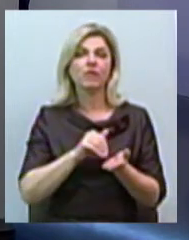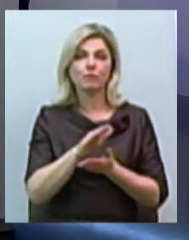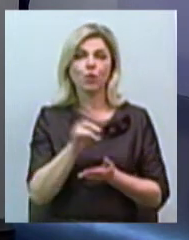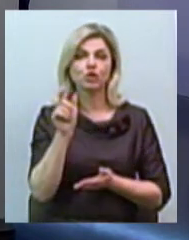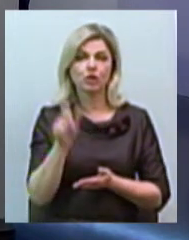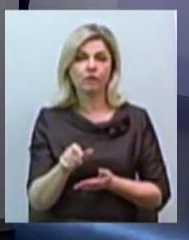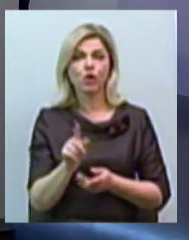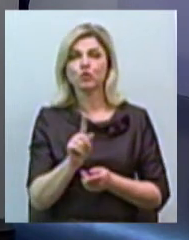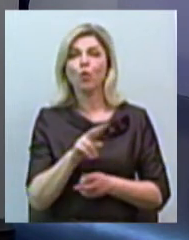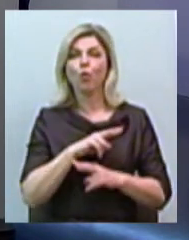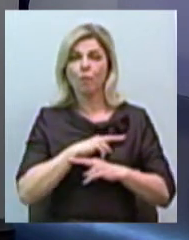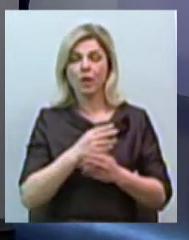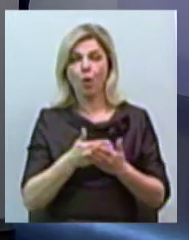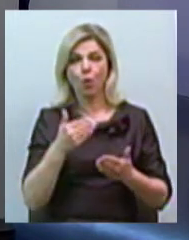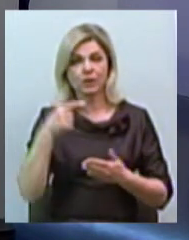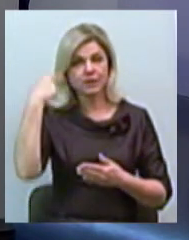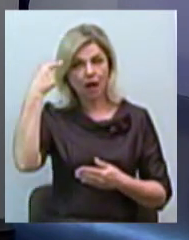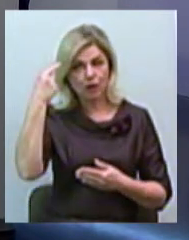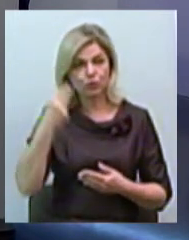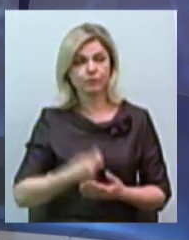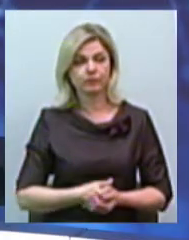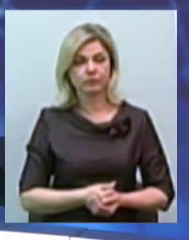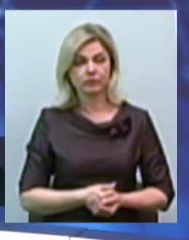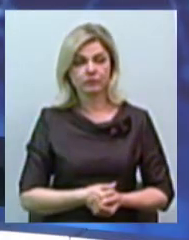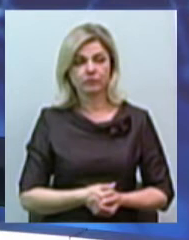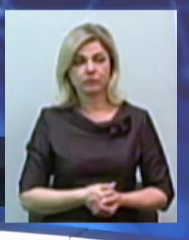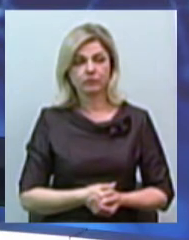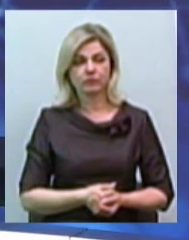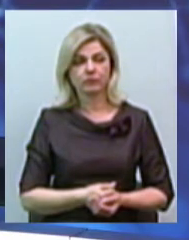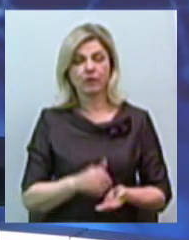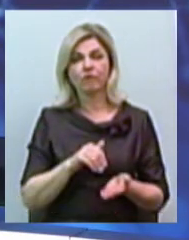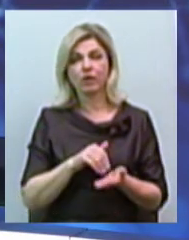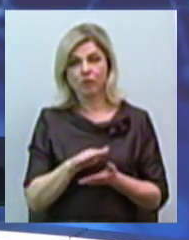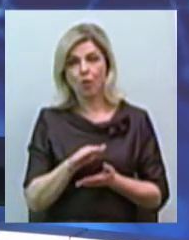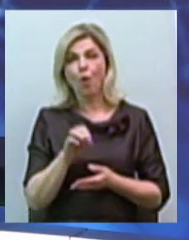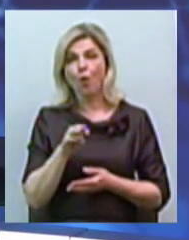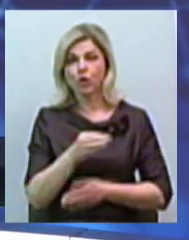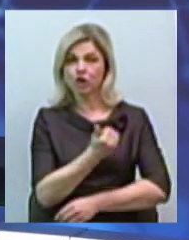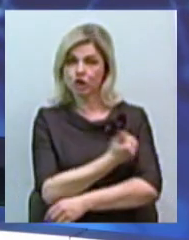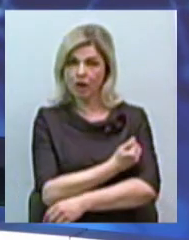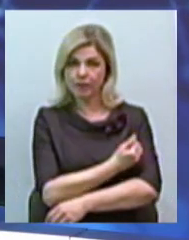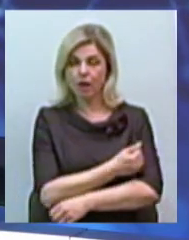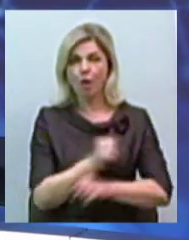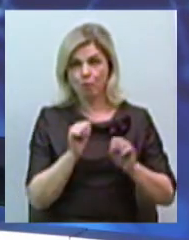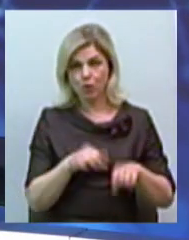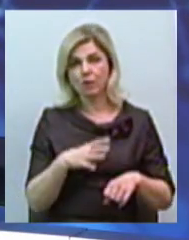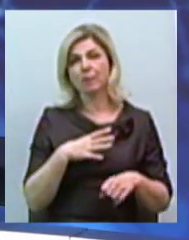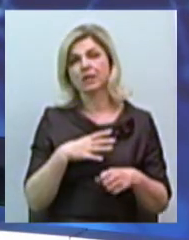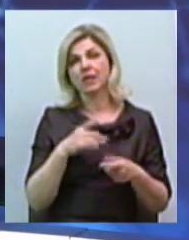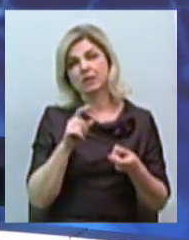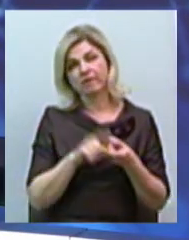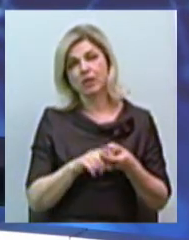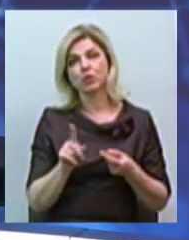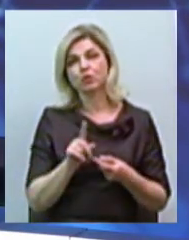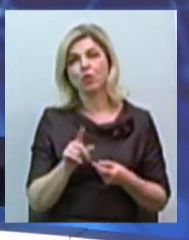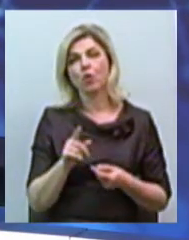який помер від сказу, відмова цього чоловіка від щеплення могла бути пов'язана з тим,